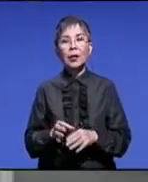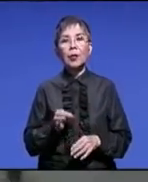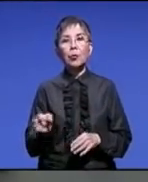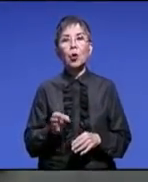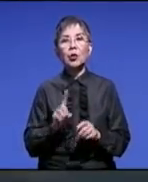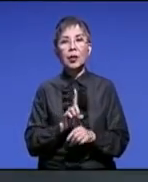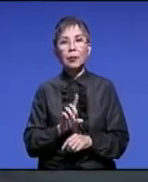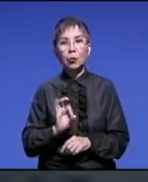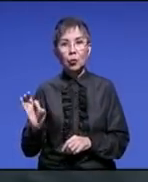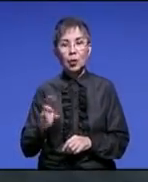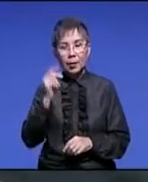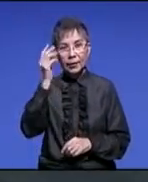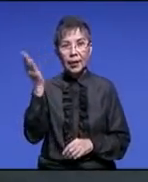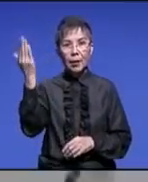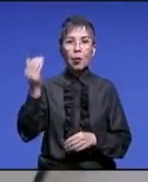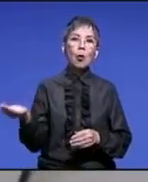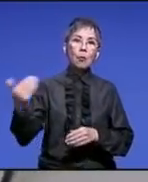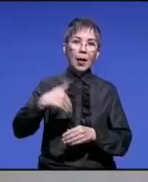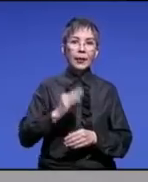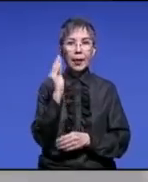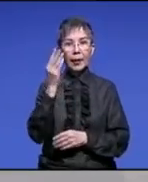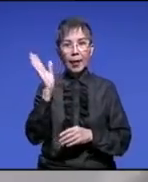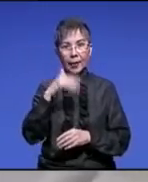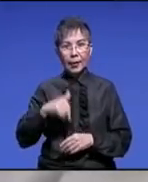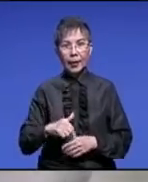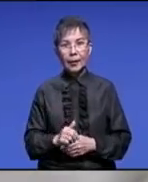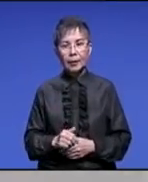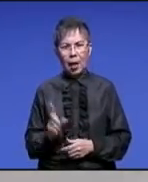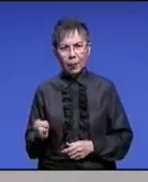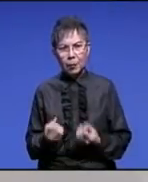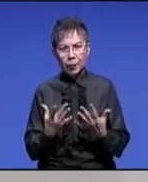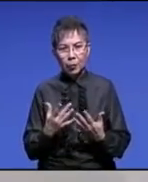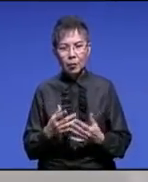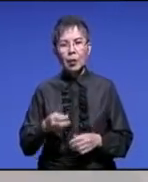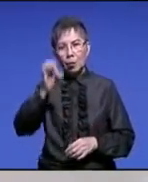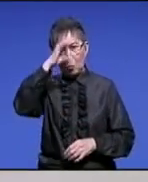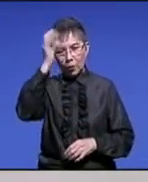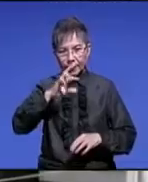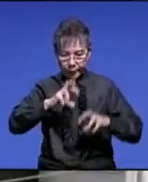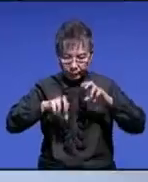Jakarta sore ini. Sementara penyebab kebakaran masih dalam penyelidikan. Fakih Itami, Jakarta.